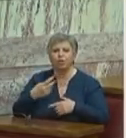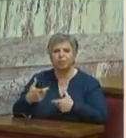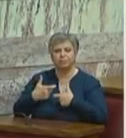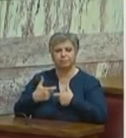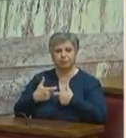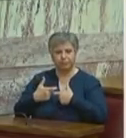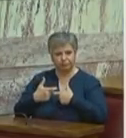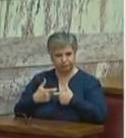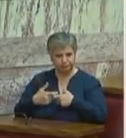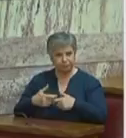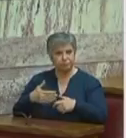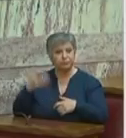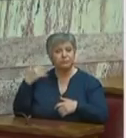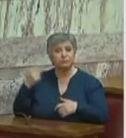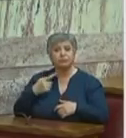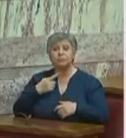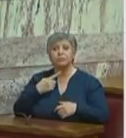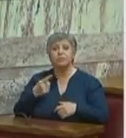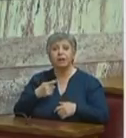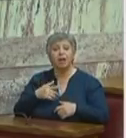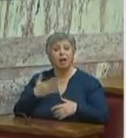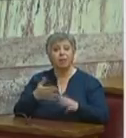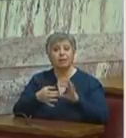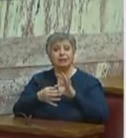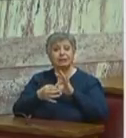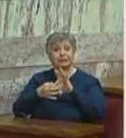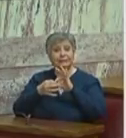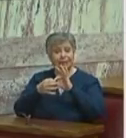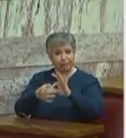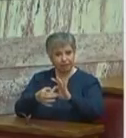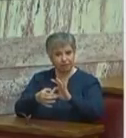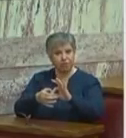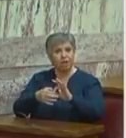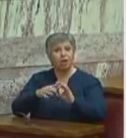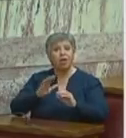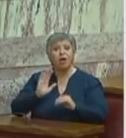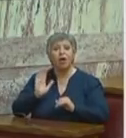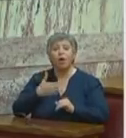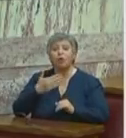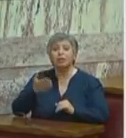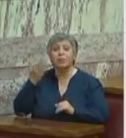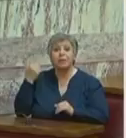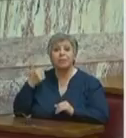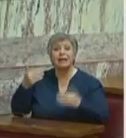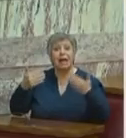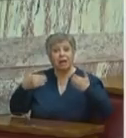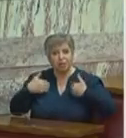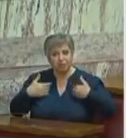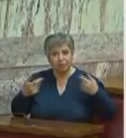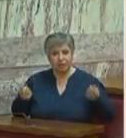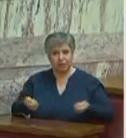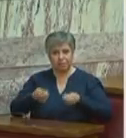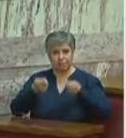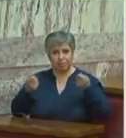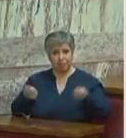αυτό, συνεχίστε την δική μας πολιτική της προληπτικής πιστωτικής γραμμής που είχε εγκριθεί από το